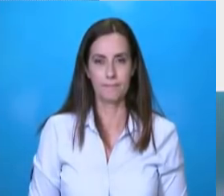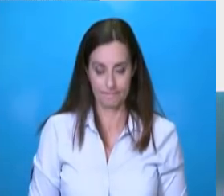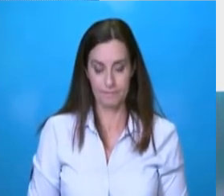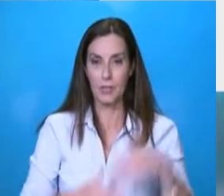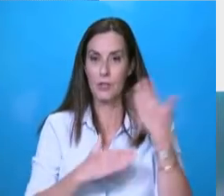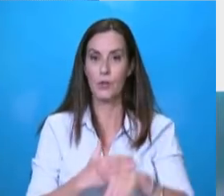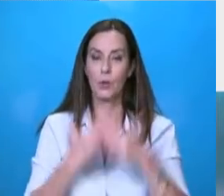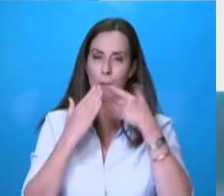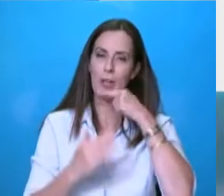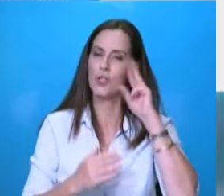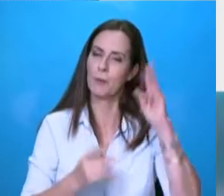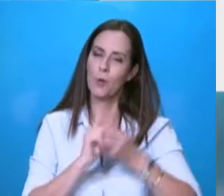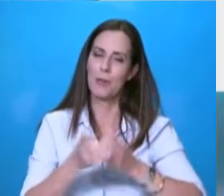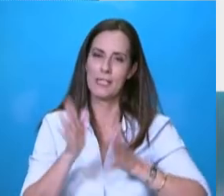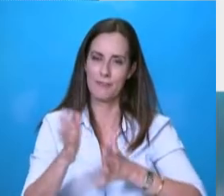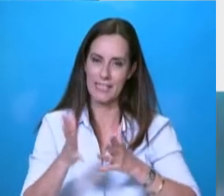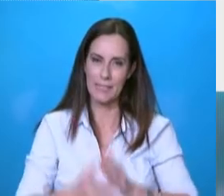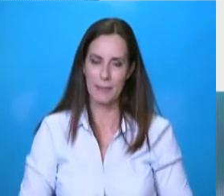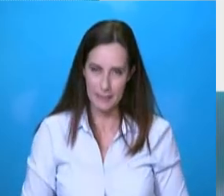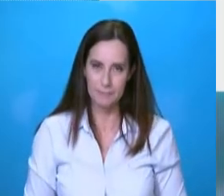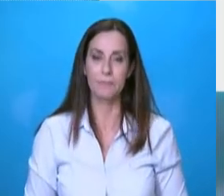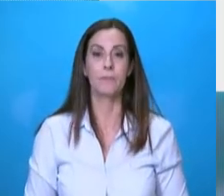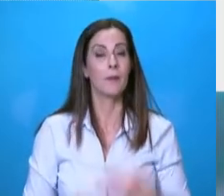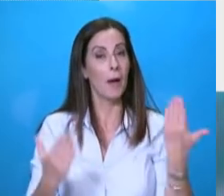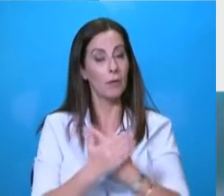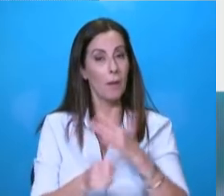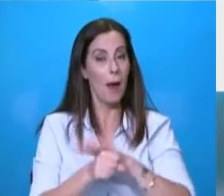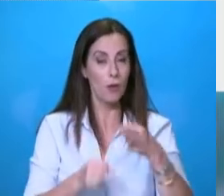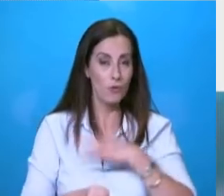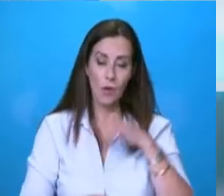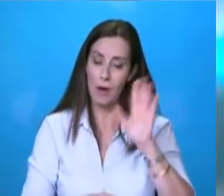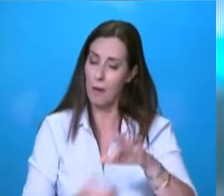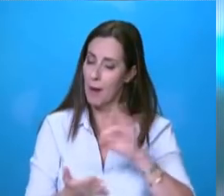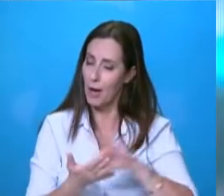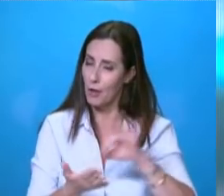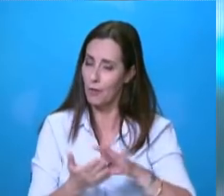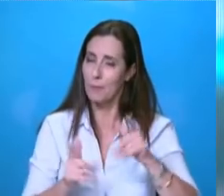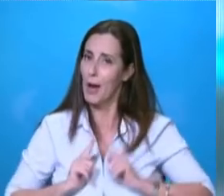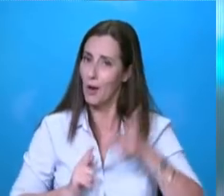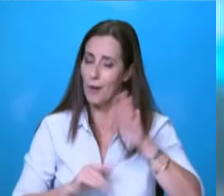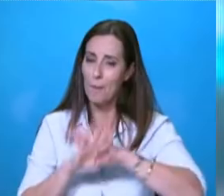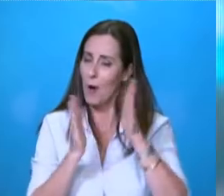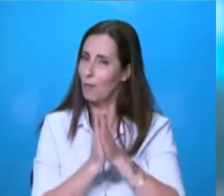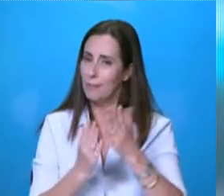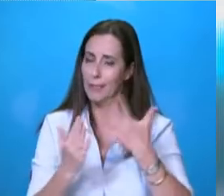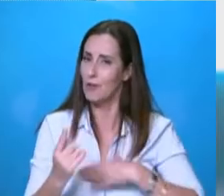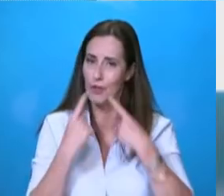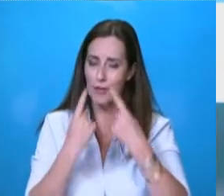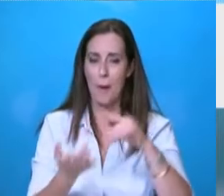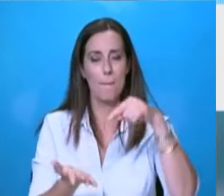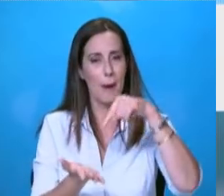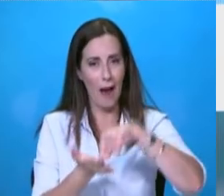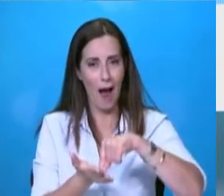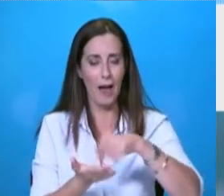סיימנו, נודה לתמי שמע על התרגום לשפת הסימנים, המהדורה המלאה שלנו והכתבות המומלצות מחכות לכם בכל זמן שתרצו בערוץ של כאן